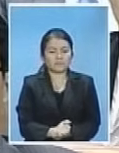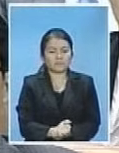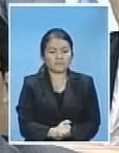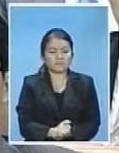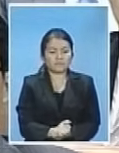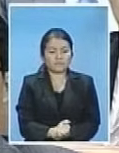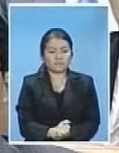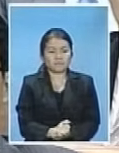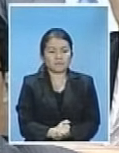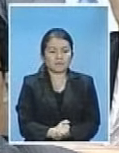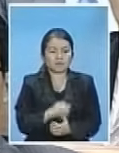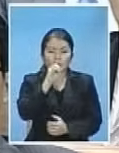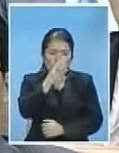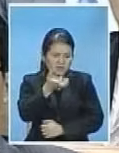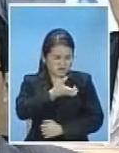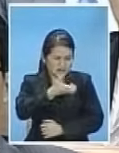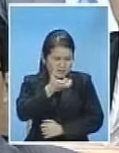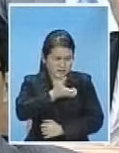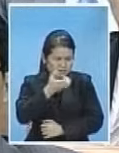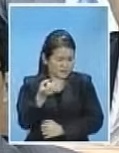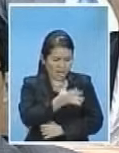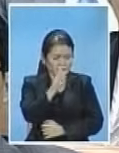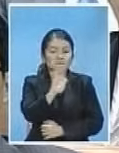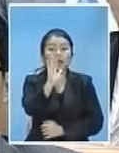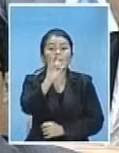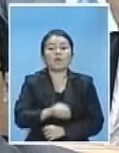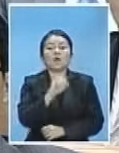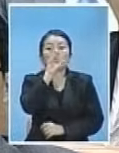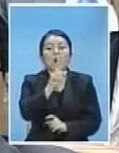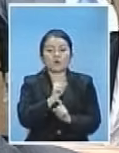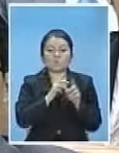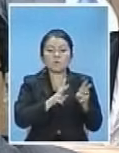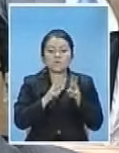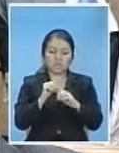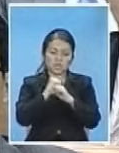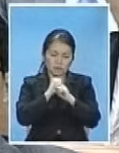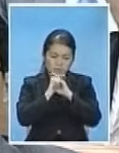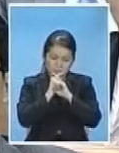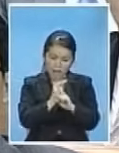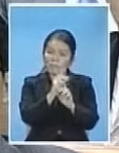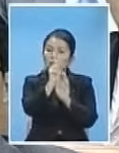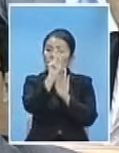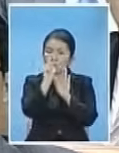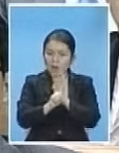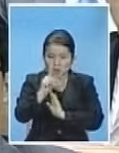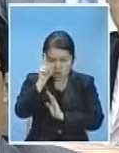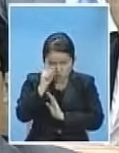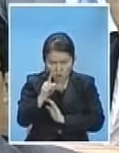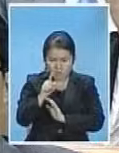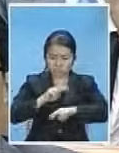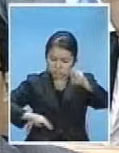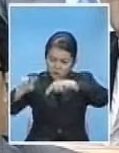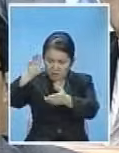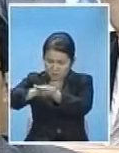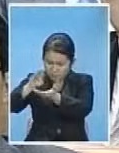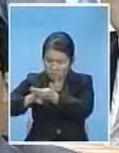มันไม่ใช่แค่แค้นนะครับมันเป็นเรื่องที่ต้องจัดการตามกฎหมายต้องสอบครับสอบ